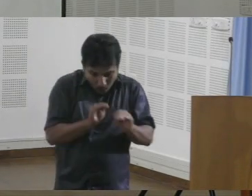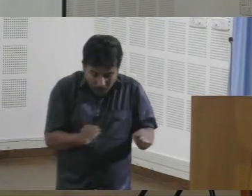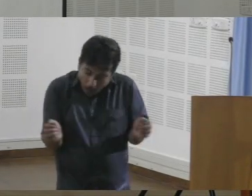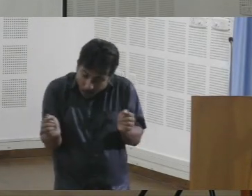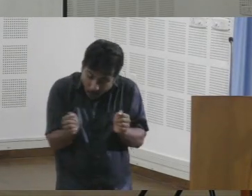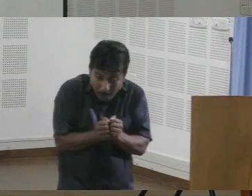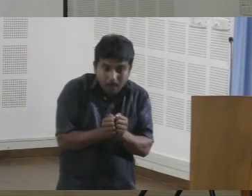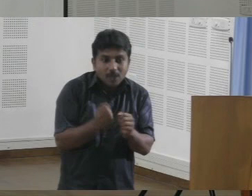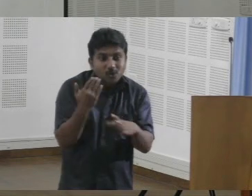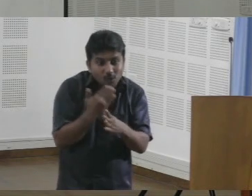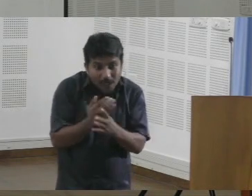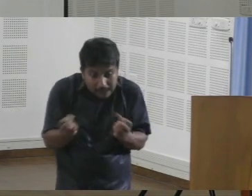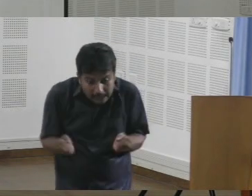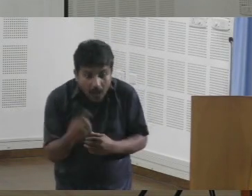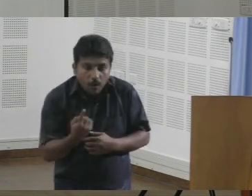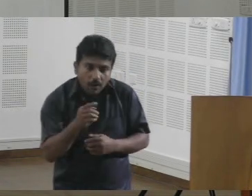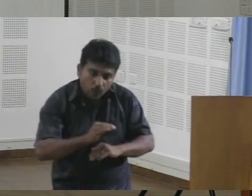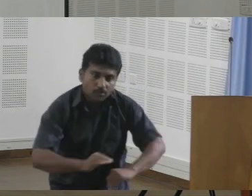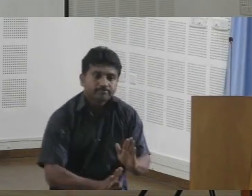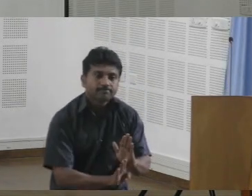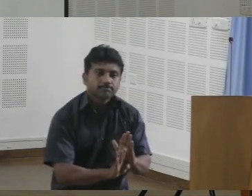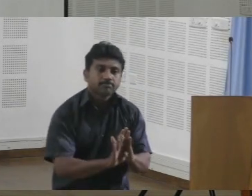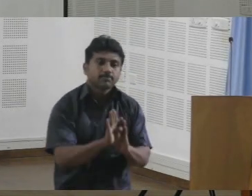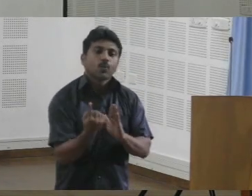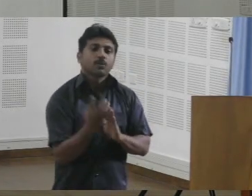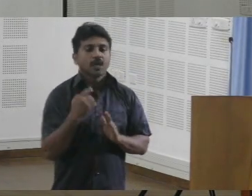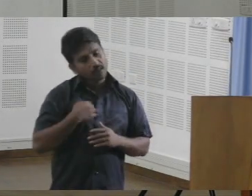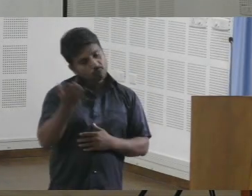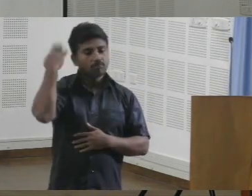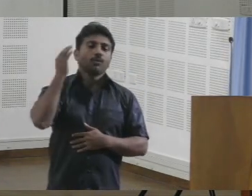എന്നുള്ള ഒരു അണ്ടർസ്റ്റാൻഡിങ് എനിക്ക് മുമ്പേ ഉണ്ടായിരുന്നു.